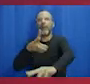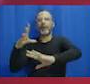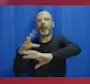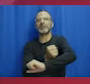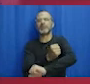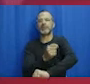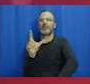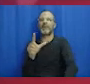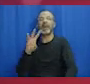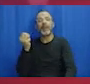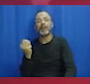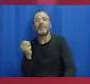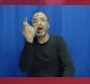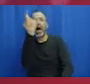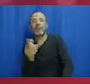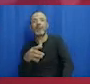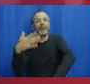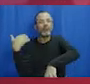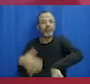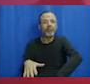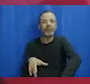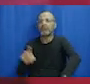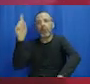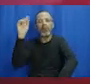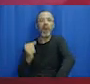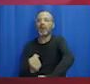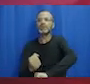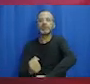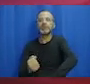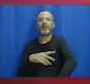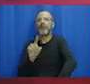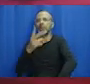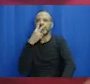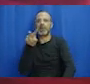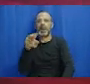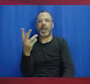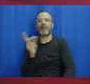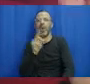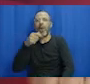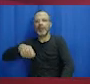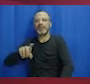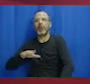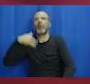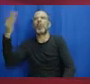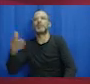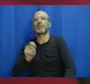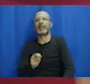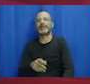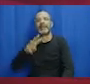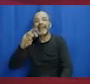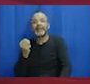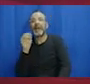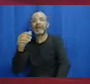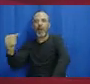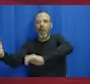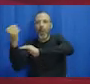لطلباتك، أما إذا أنت كنت إنسان ضعيف متشتت متفكك ولا واحد بيطلع عليك لا بالكنيسة ولا غير الكنيسة. إذا كانت